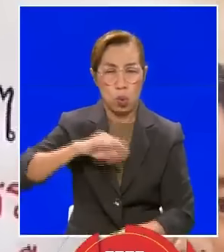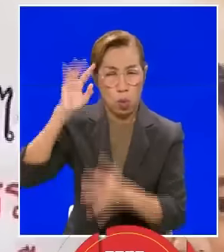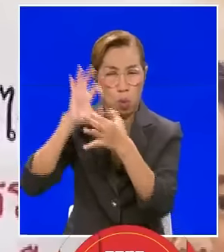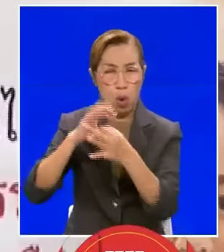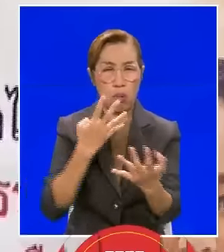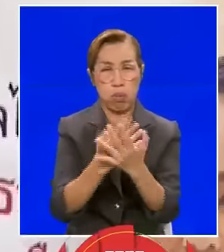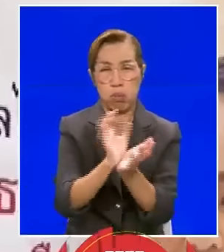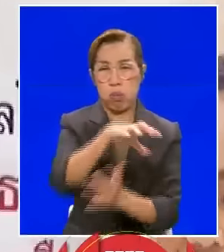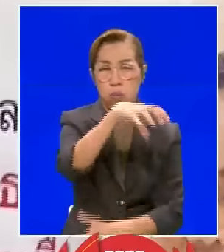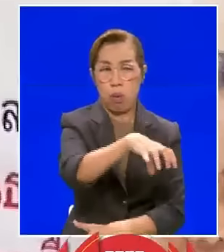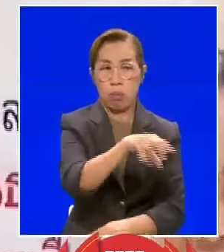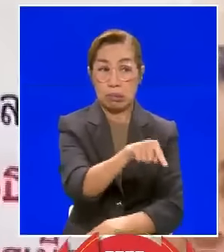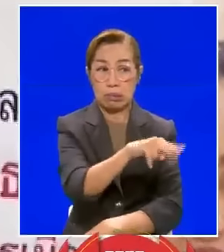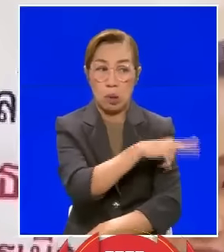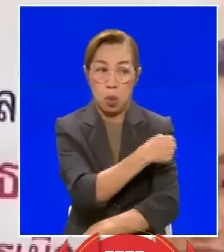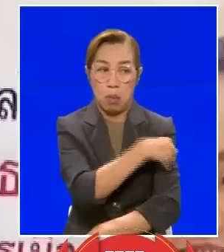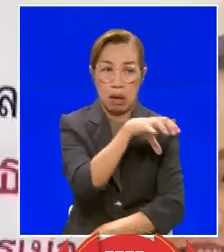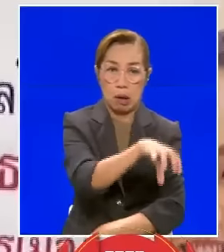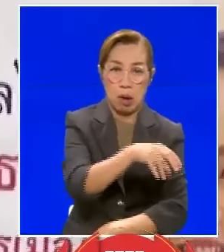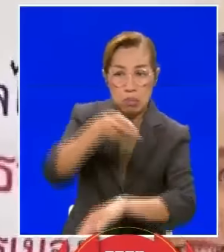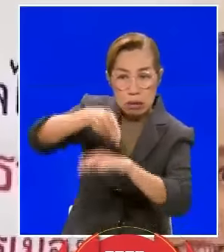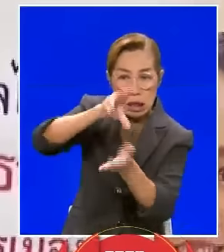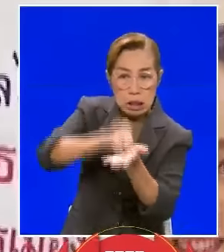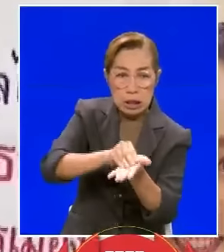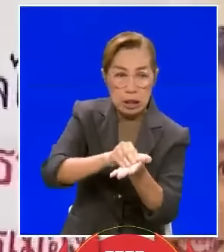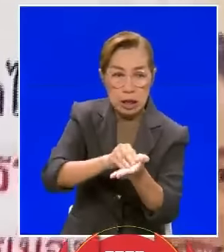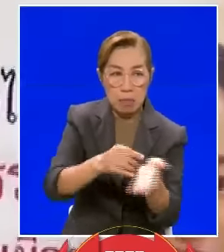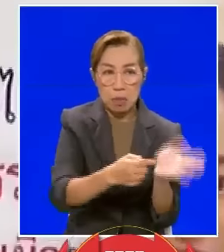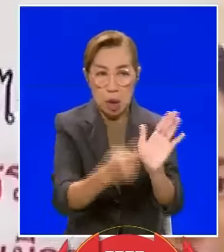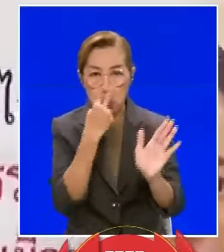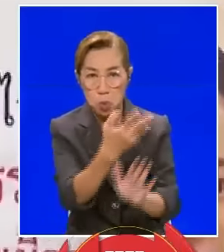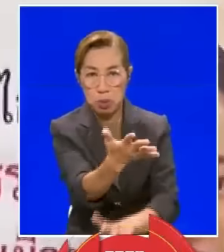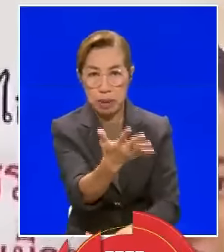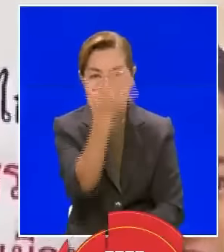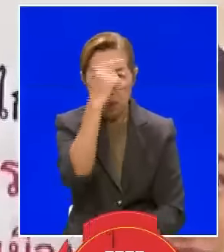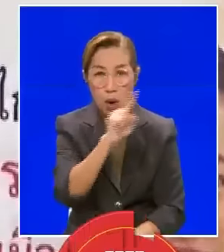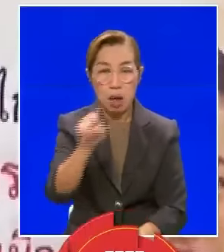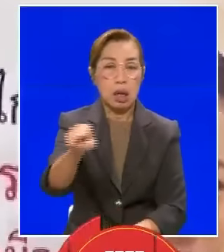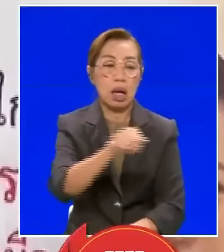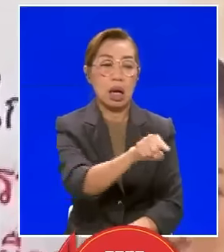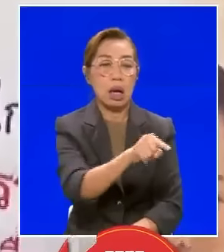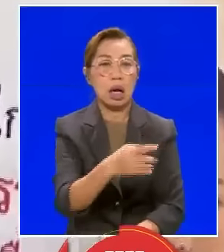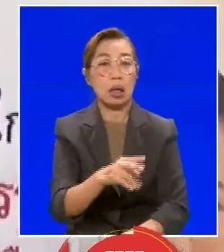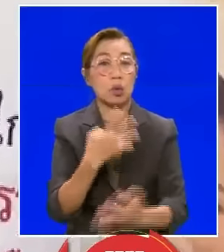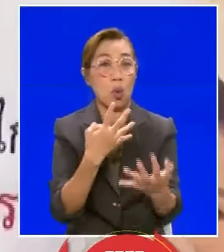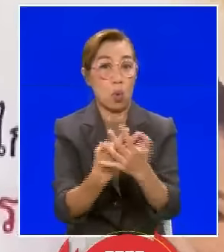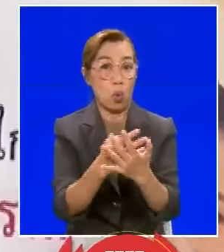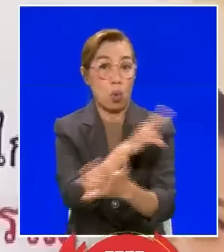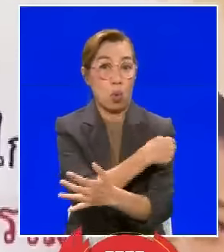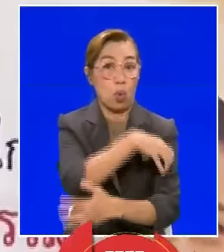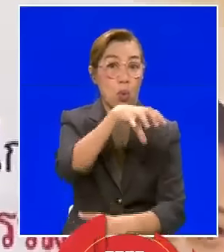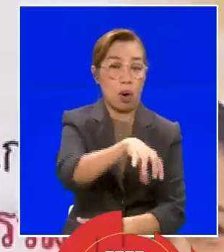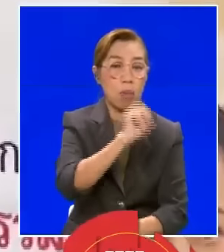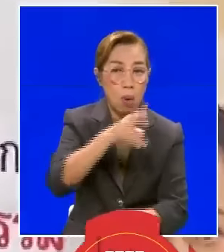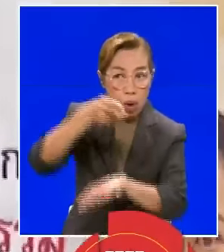ม่เปิดเผยภาพจากกล้องวงจรปิดตอนไปรักษาตัวที่โรงพยาบาลธรรมศาสตร์เนื่องจากโรงพยาบาลราชทัณฑ์ระบุไว้ว่าจะเก็บภา